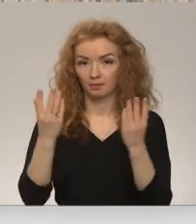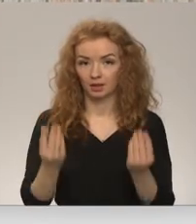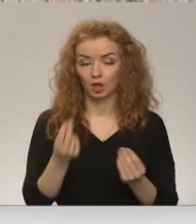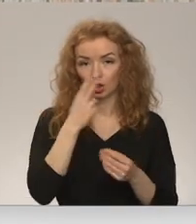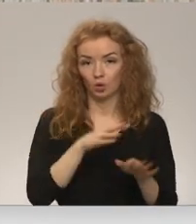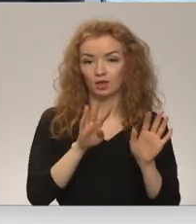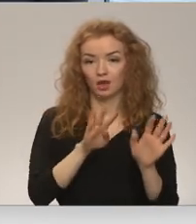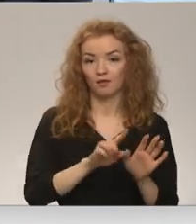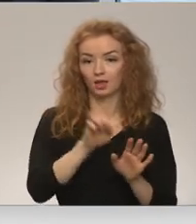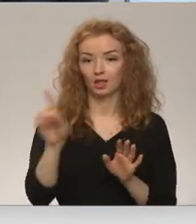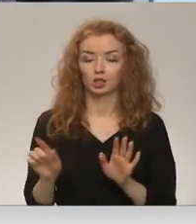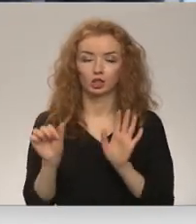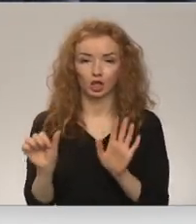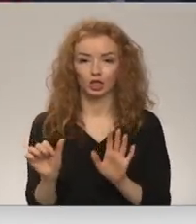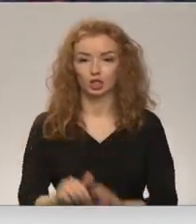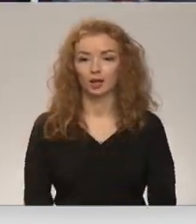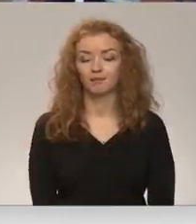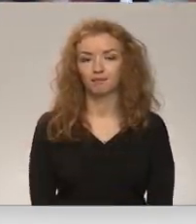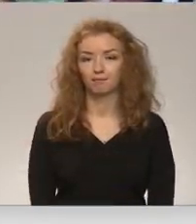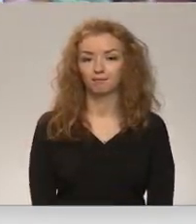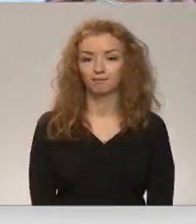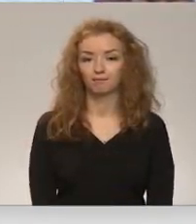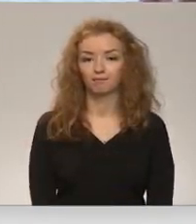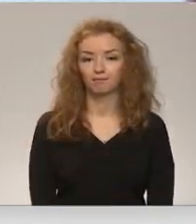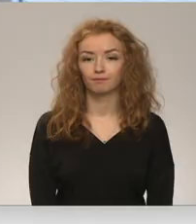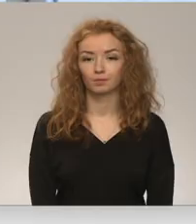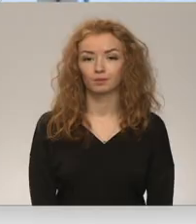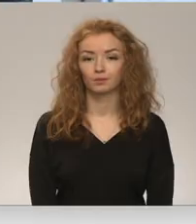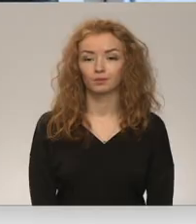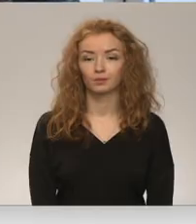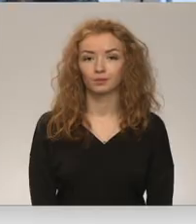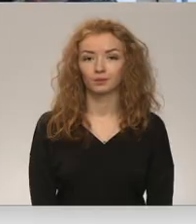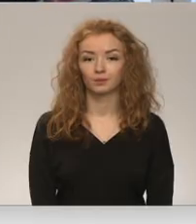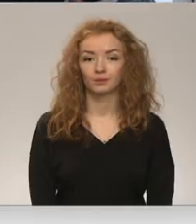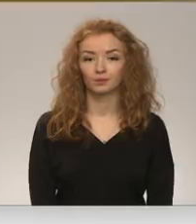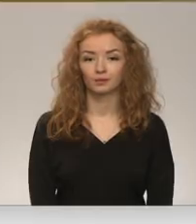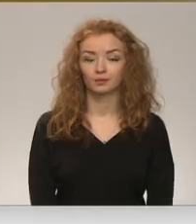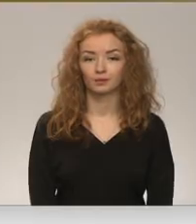9:00 līdz 18:00. Madara Līcīte, Aigars Kovaļevskis, Latvijas televīzija.